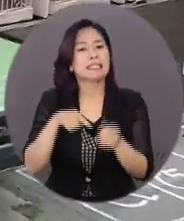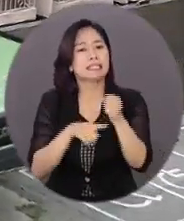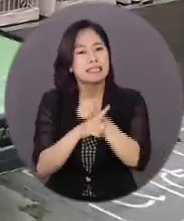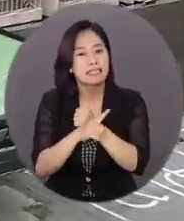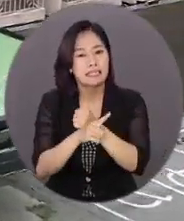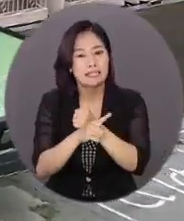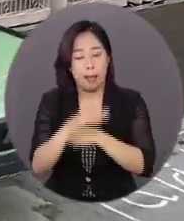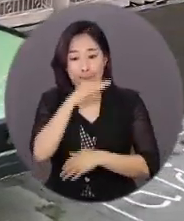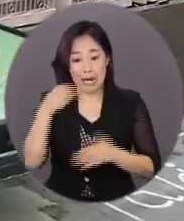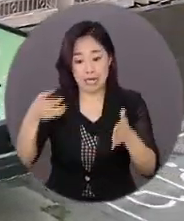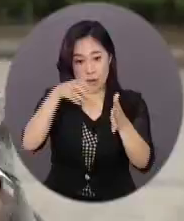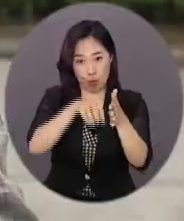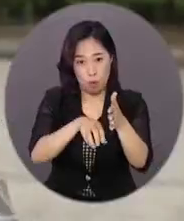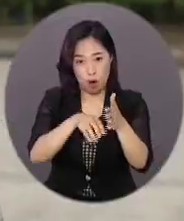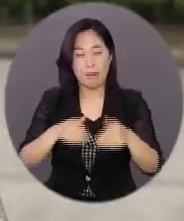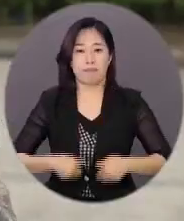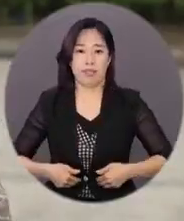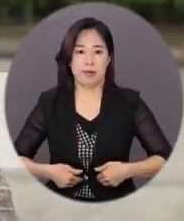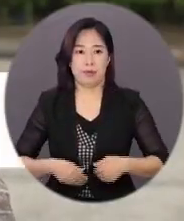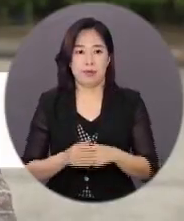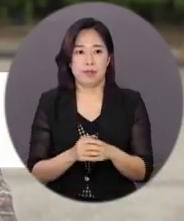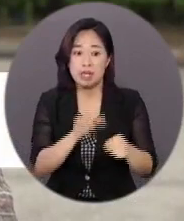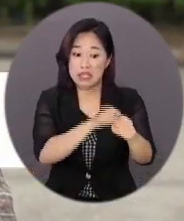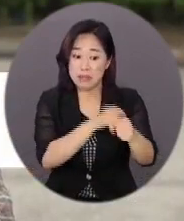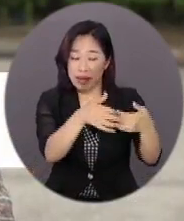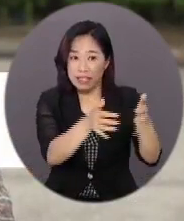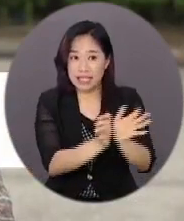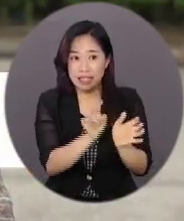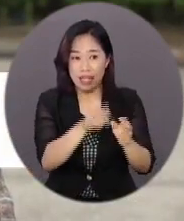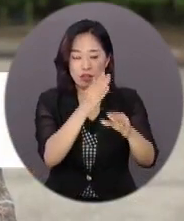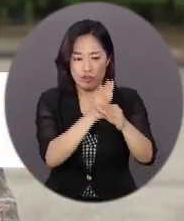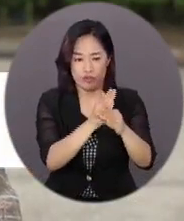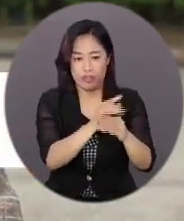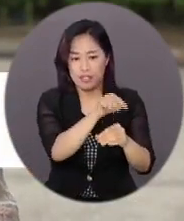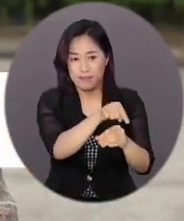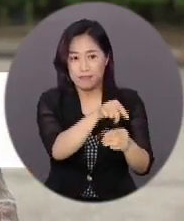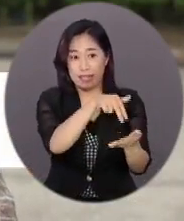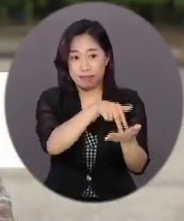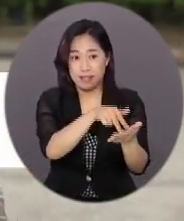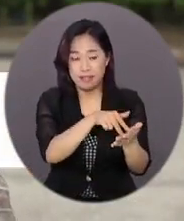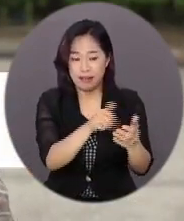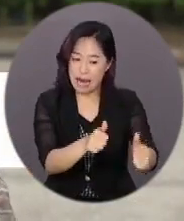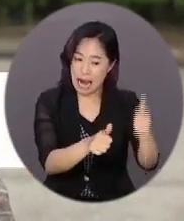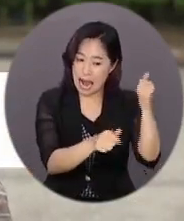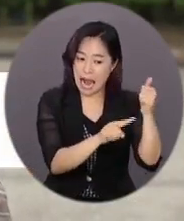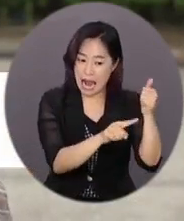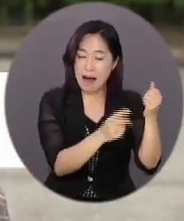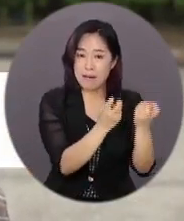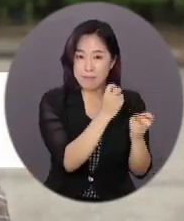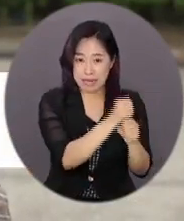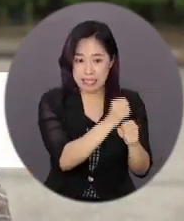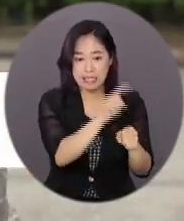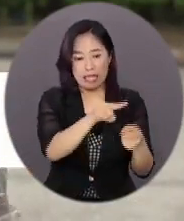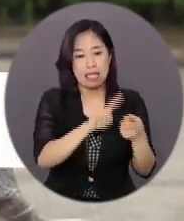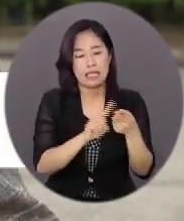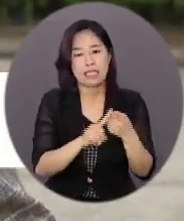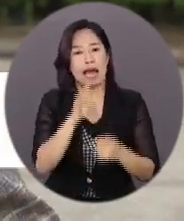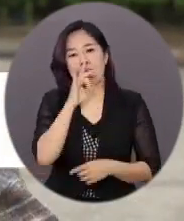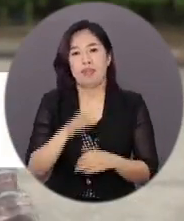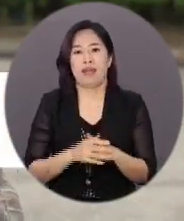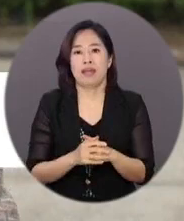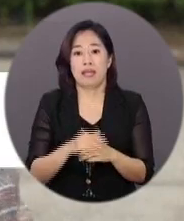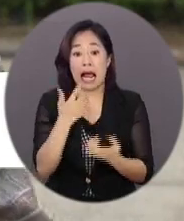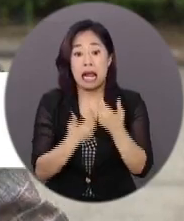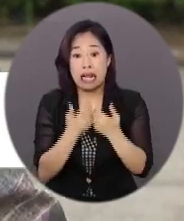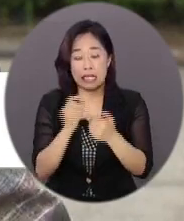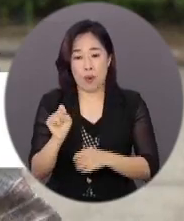않게 반영되는 것입니다. 어떤 특정 단체가 중심이 되어서 이렇게 가자, 이렇게 제시해도 저는 안 된다고 봅니다. 그리고 이게